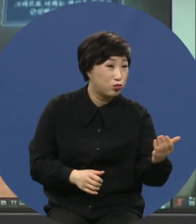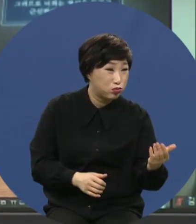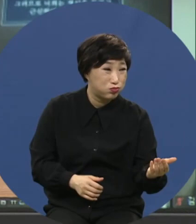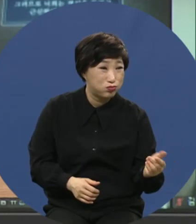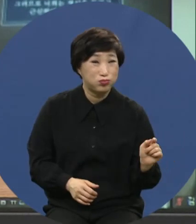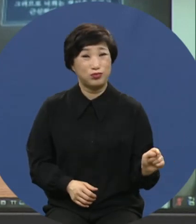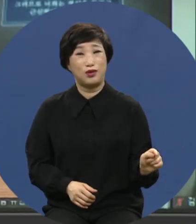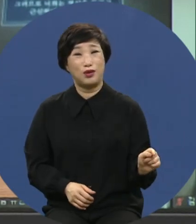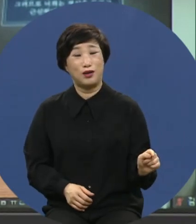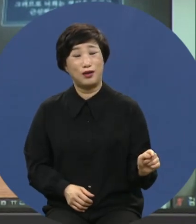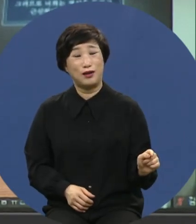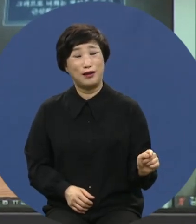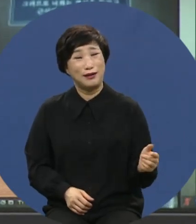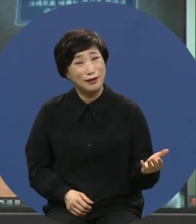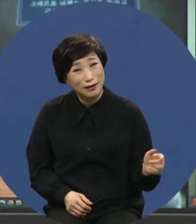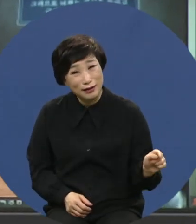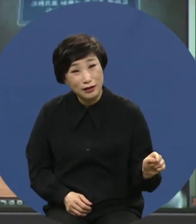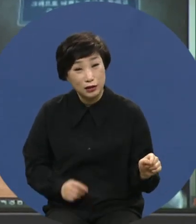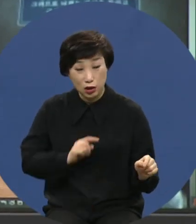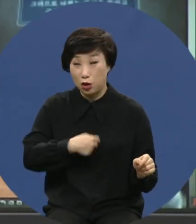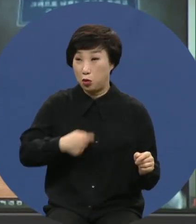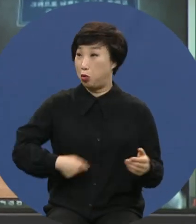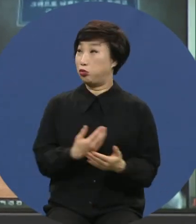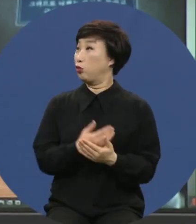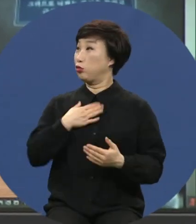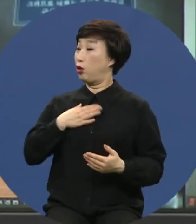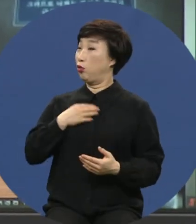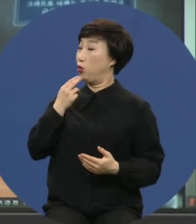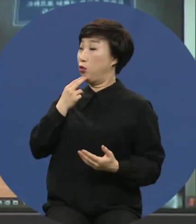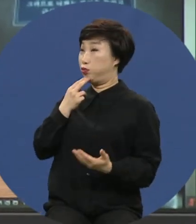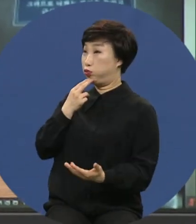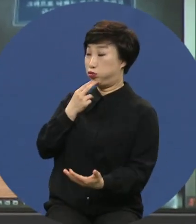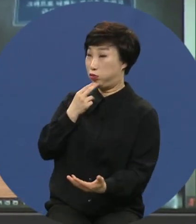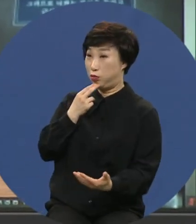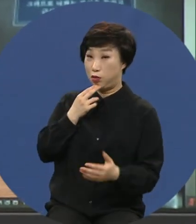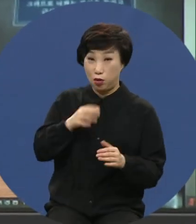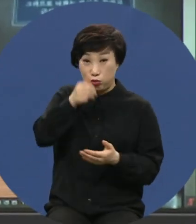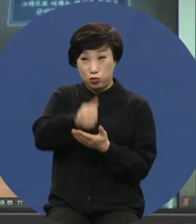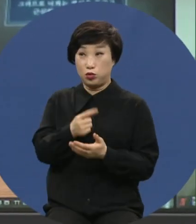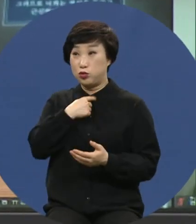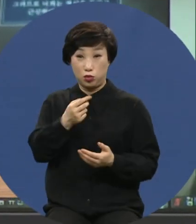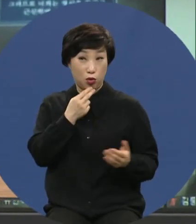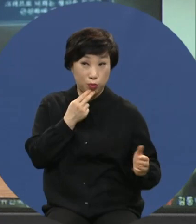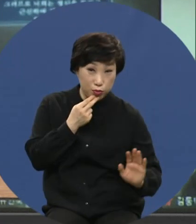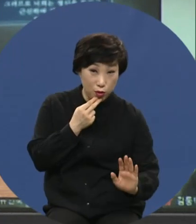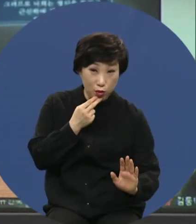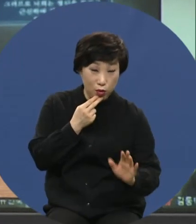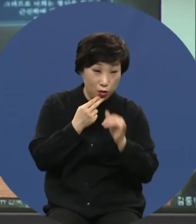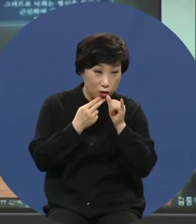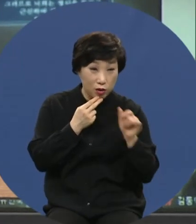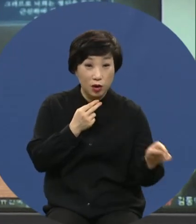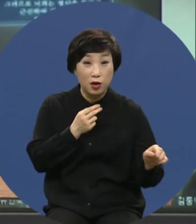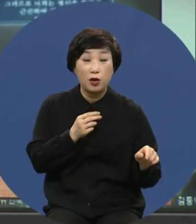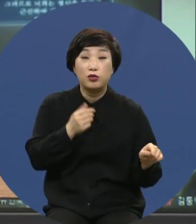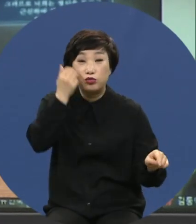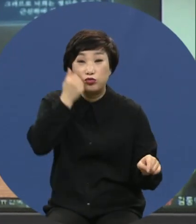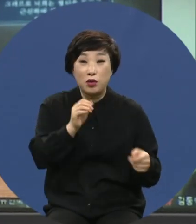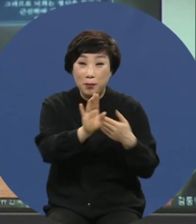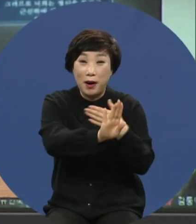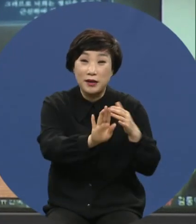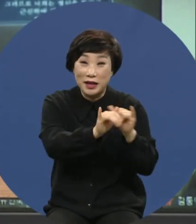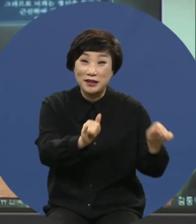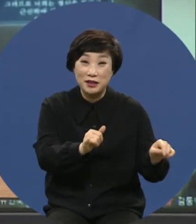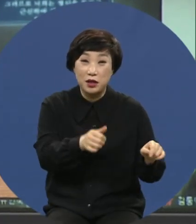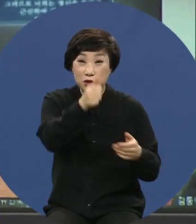이런 사람들은 자기 회개할 것이 없는 사람들이지, 죄가 없다는 사람들이지. 바리새인들이 무슨